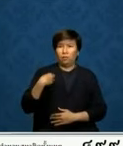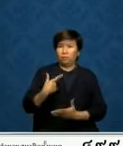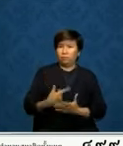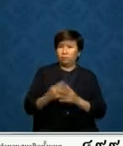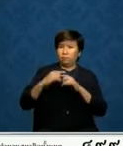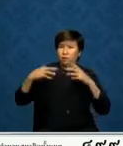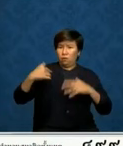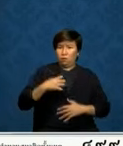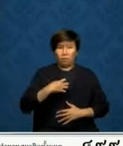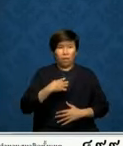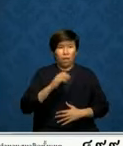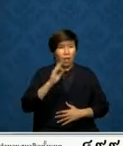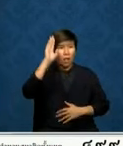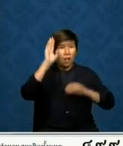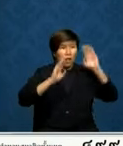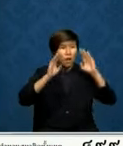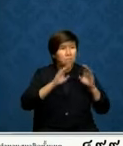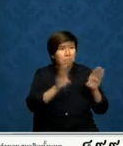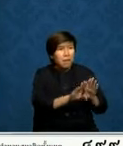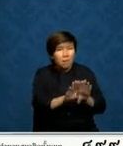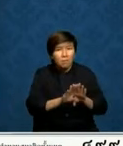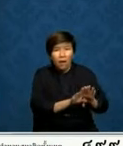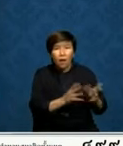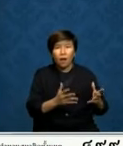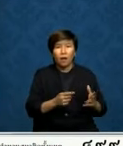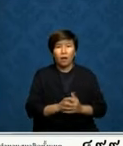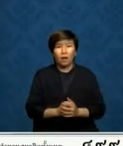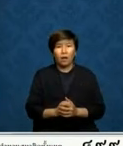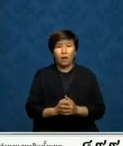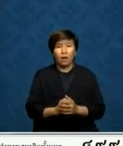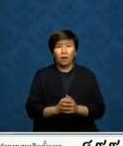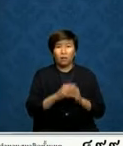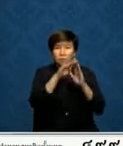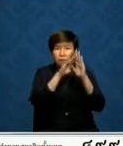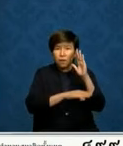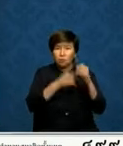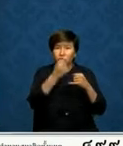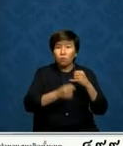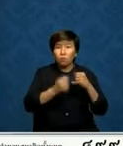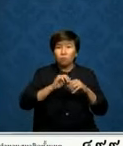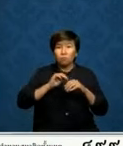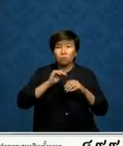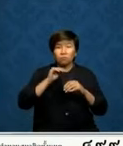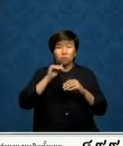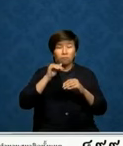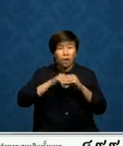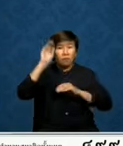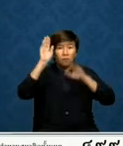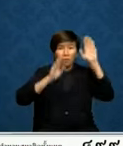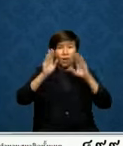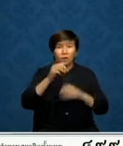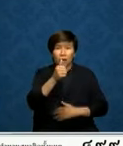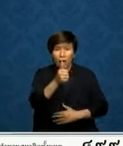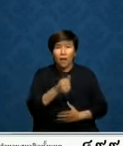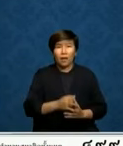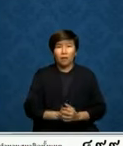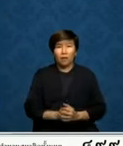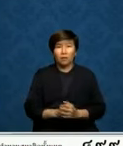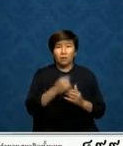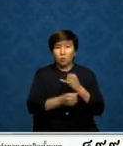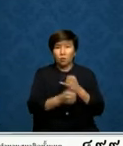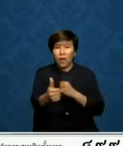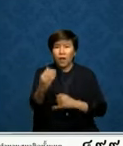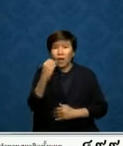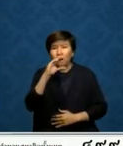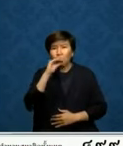ากปิดประชุมก็เอาให้จบสิครับเดี๋ยวพวกผมมาลงชื่อโหวตกันก็อย่าไปไหนเอาให้จบในวันนี้ถ้าท่านพู